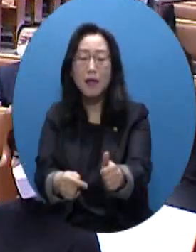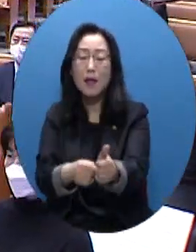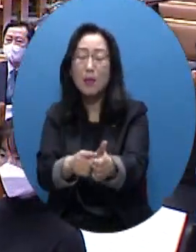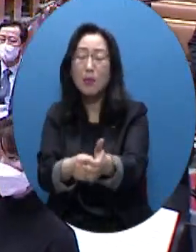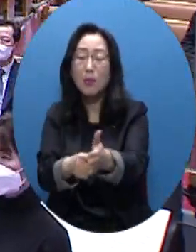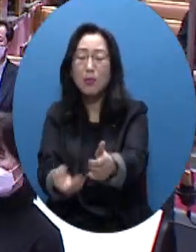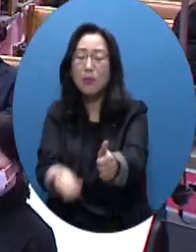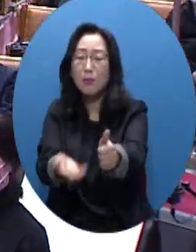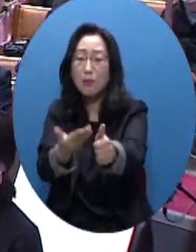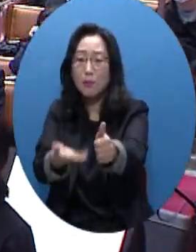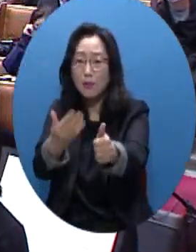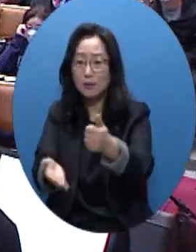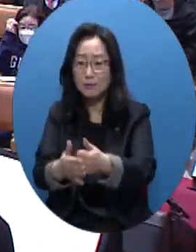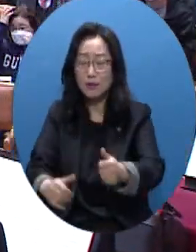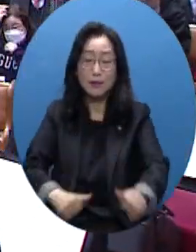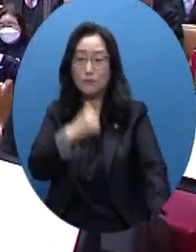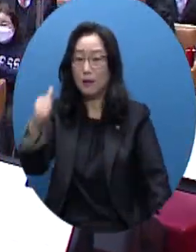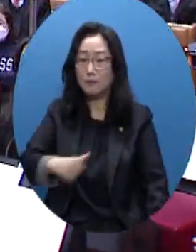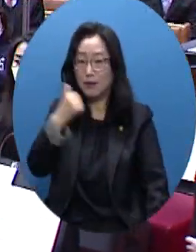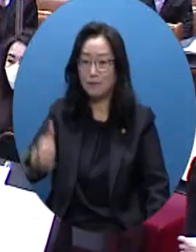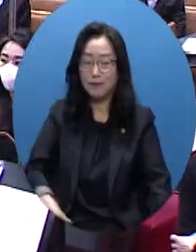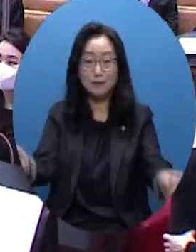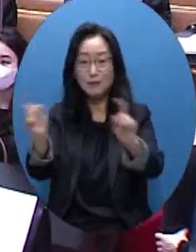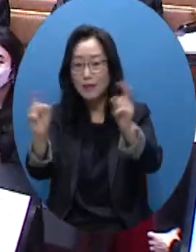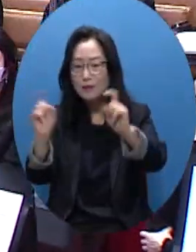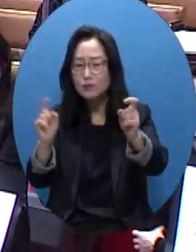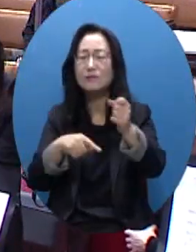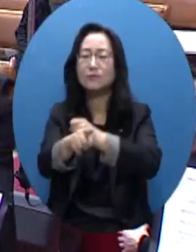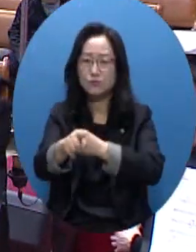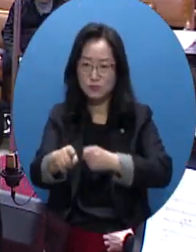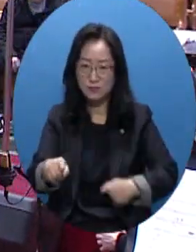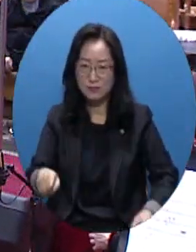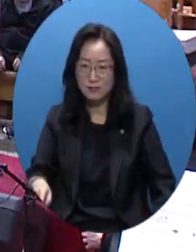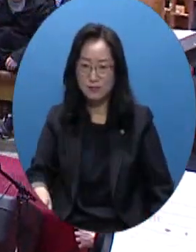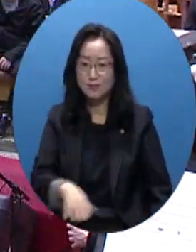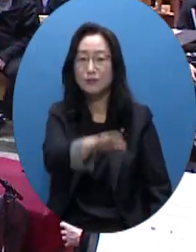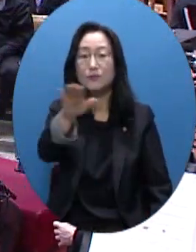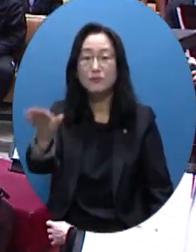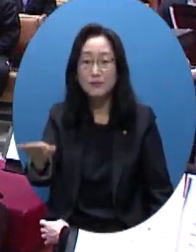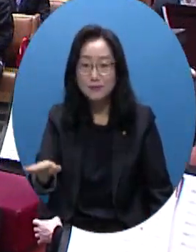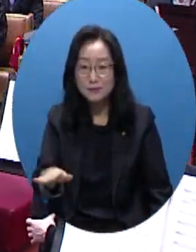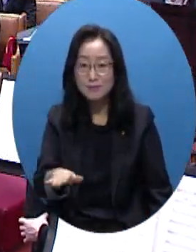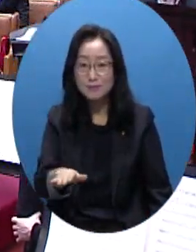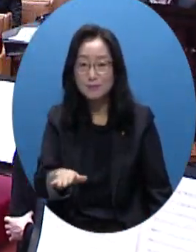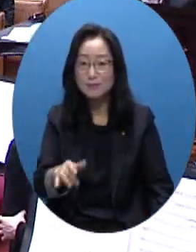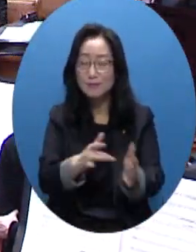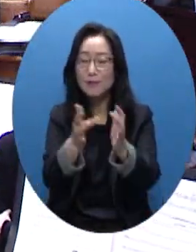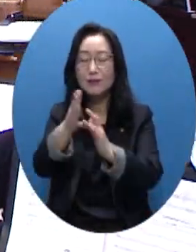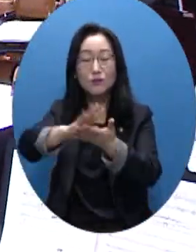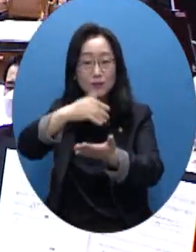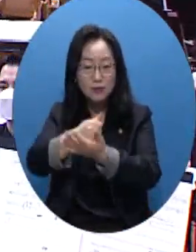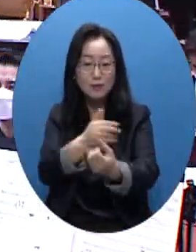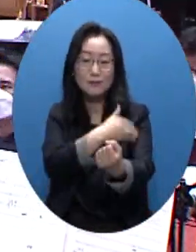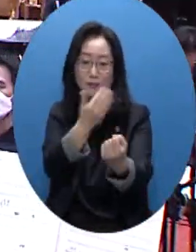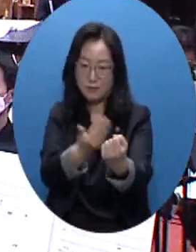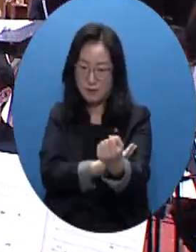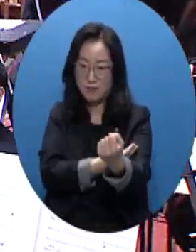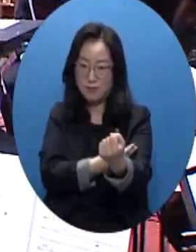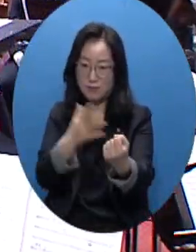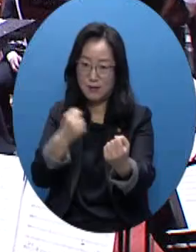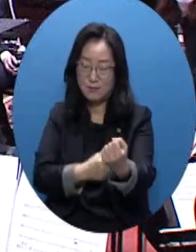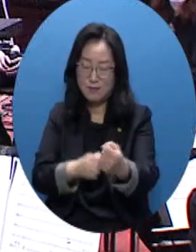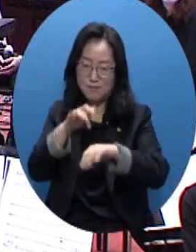충돌하고 분노를 일으키고 다툼의 를 길을 것입니다 우리는 예수 그리스도의 능력으로 그